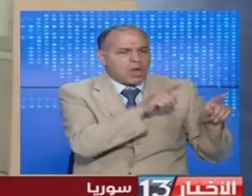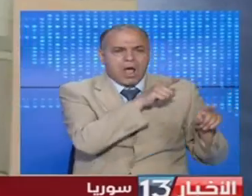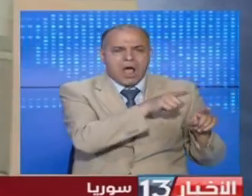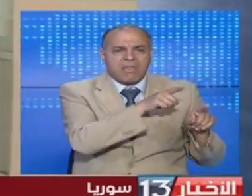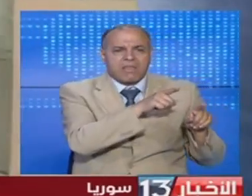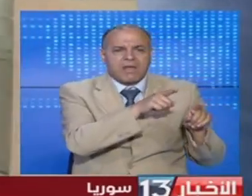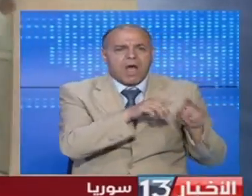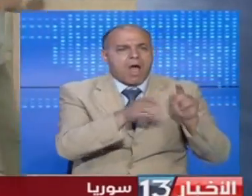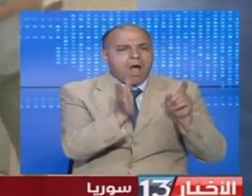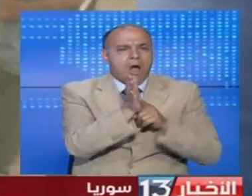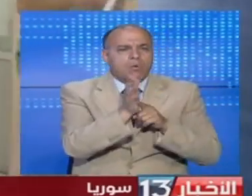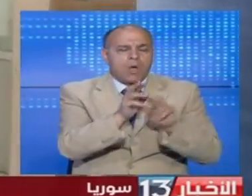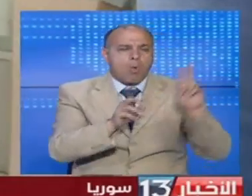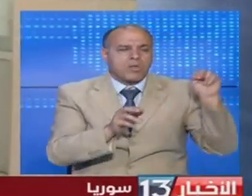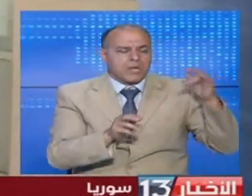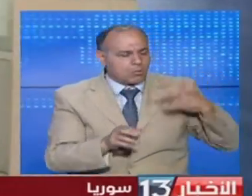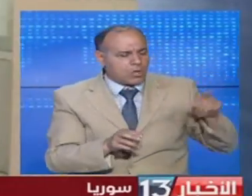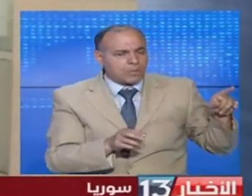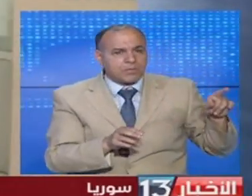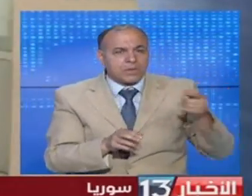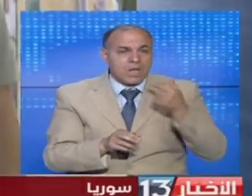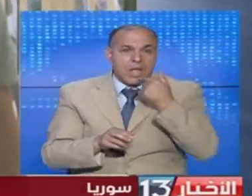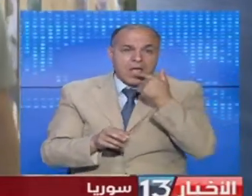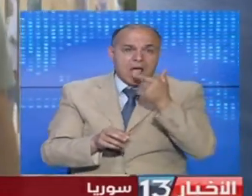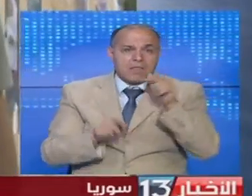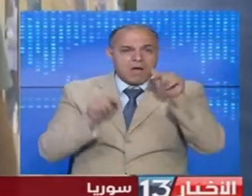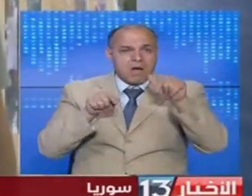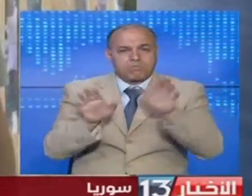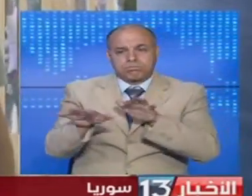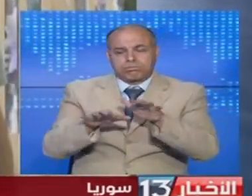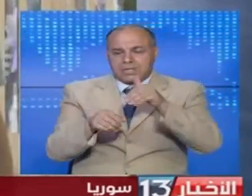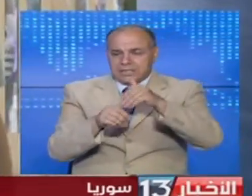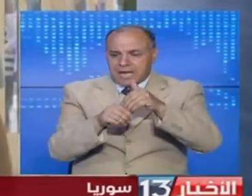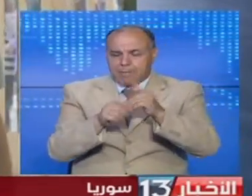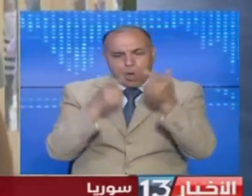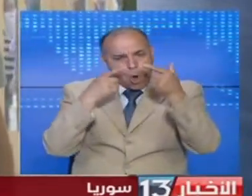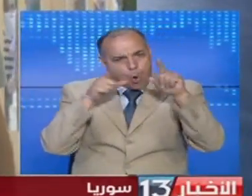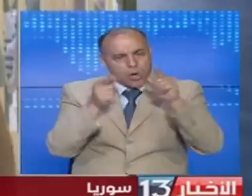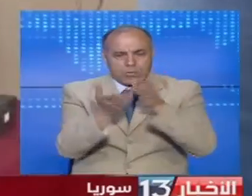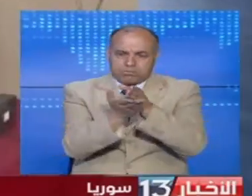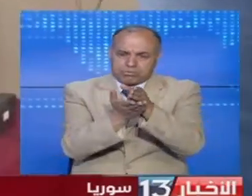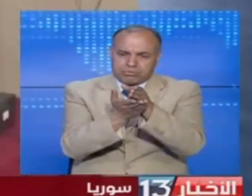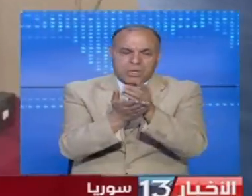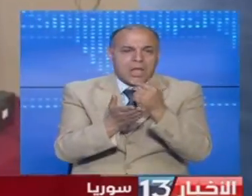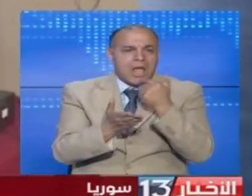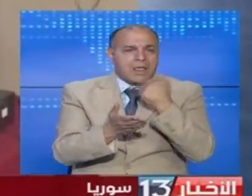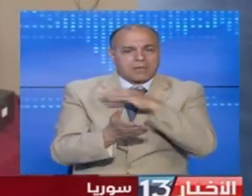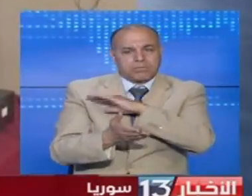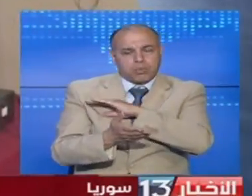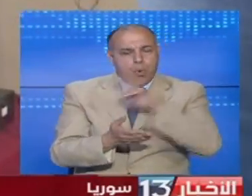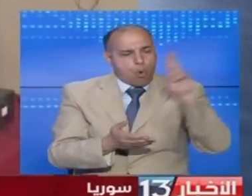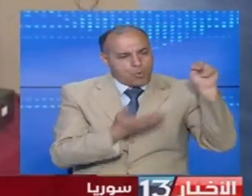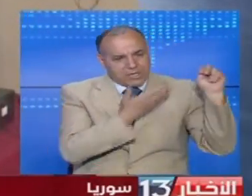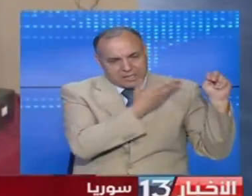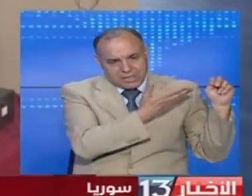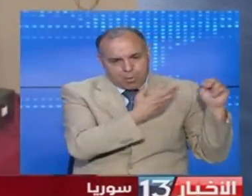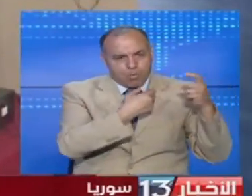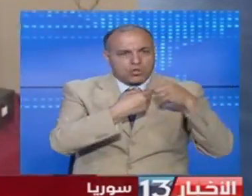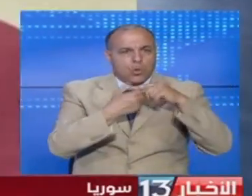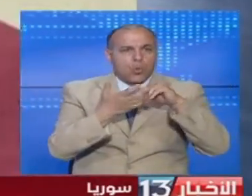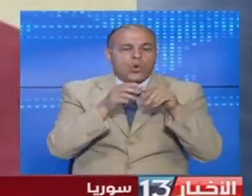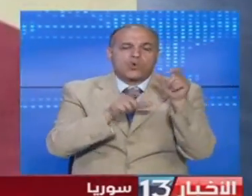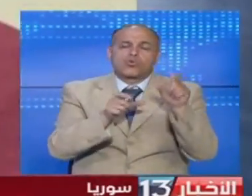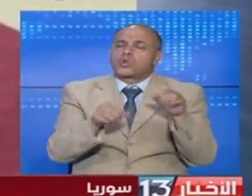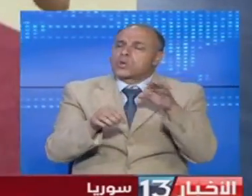خارج اطار القرار الاممي وسته على وجوب اجراء انتخابات حره ونزيهه باشراف اومي وبمشاركه كل